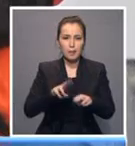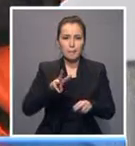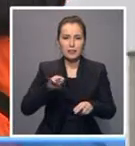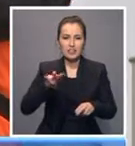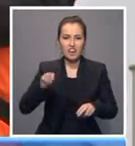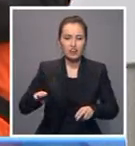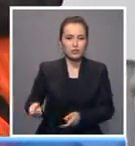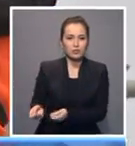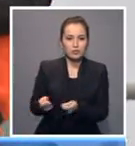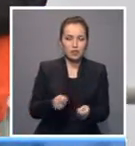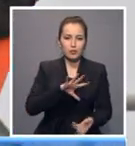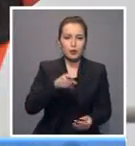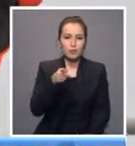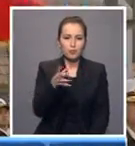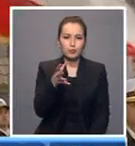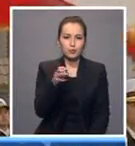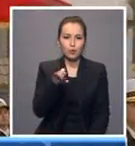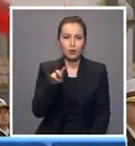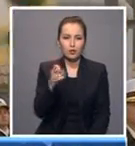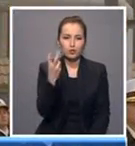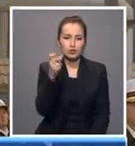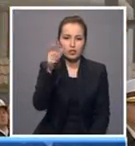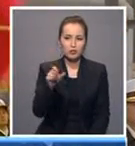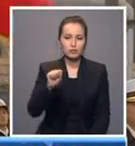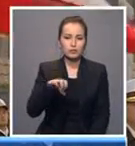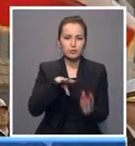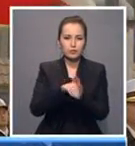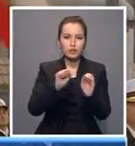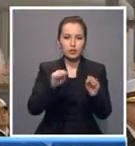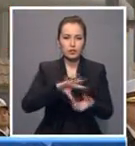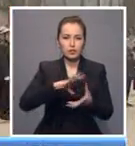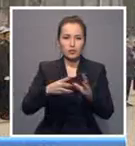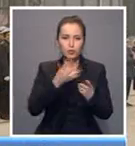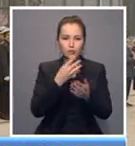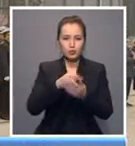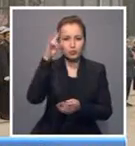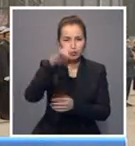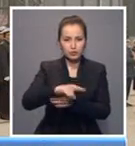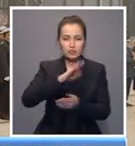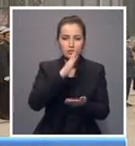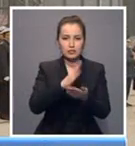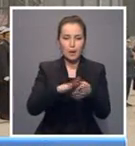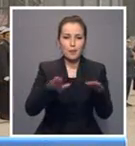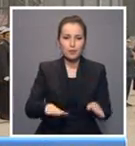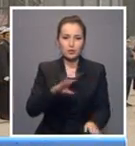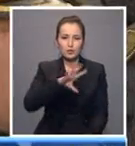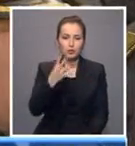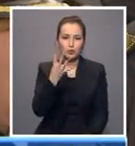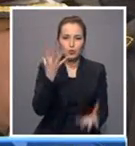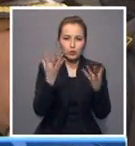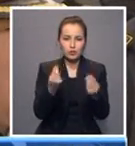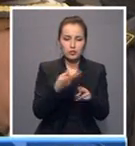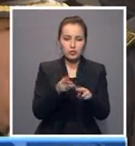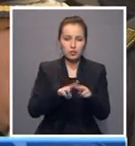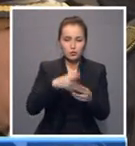Салмағы 1,5 тонна және 200 адамға шақталған. Сондай-ақ тікұшақ қонатын алаңы бар. Алдағы 4 күнде екі елдің әскери теңізшілері